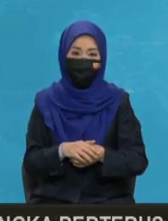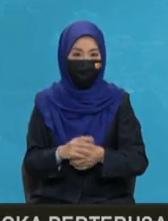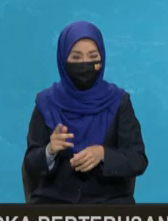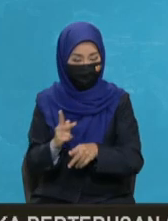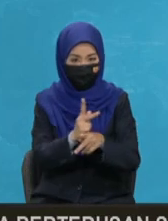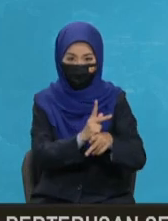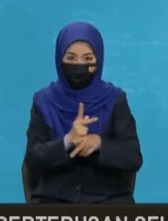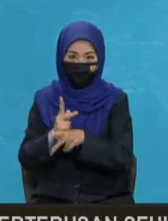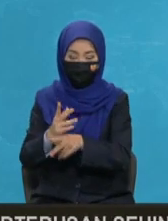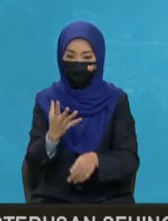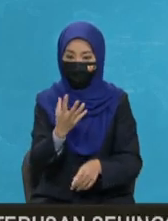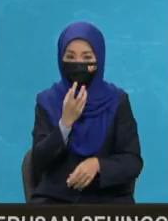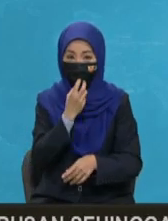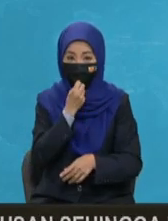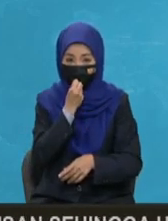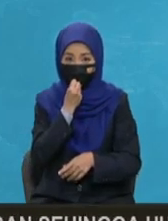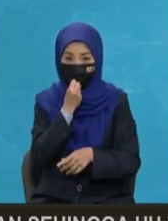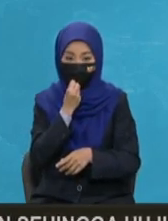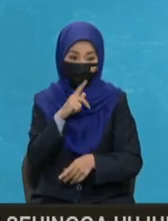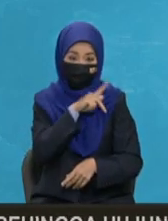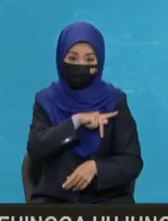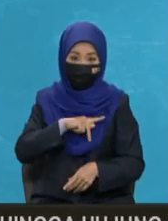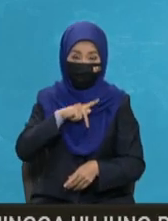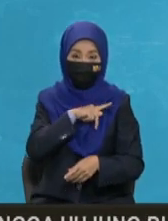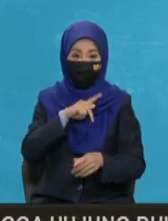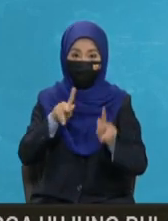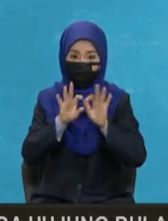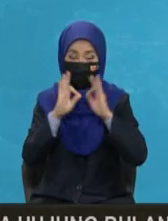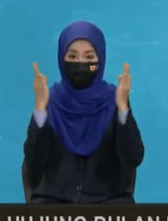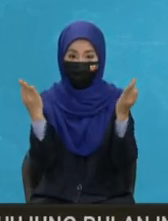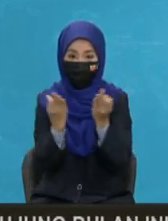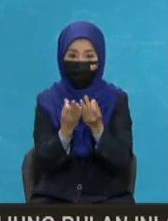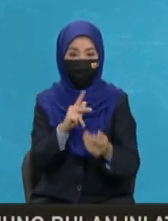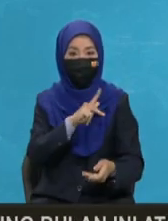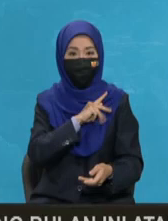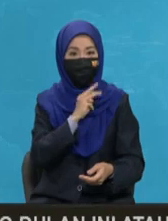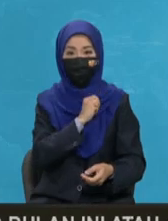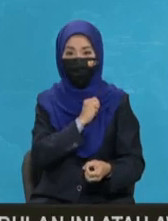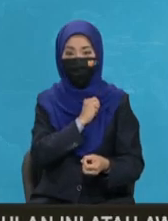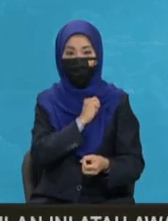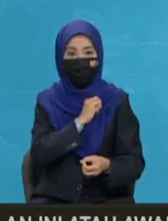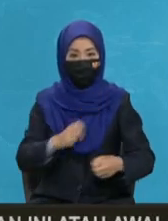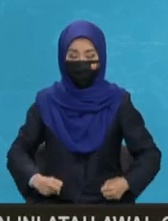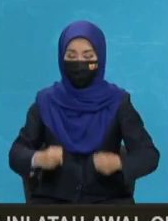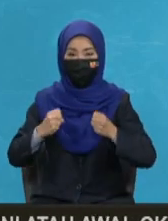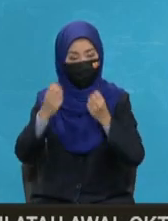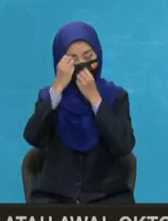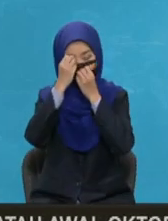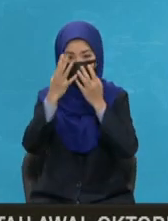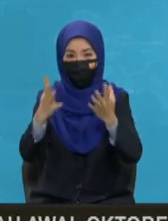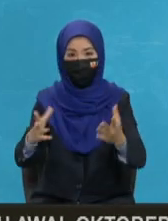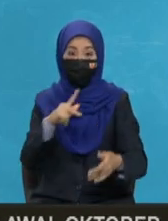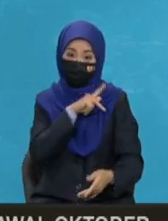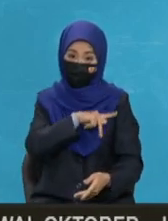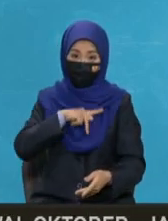menjaga confidentiality dan privasi keluarga kesini Kementerian Kesehatan tindakan mengungsikan butiran Kepri badik